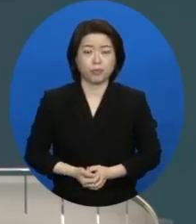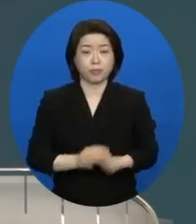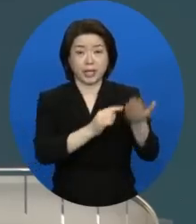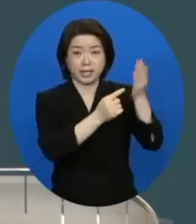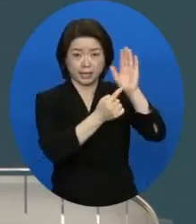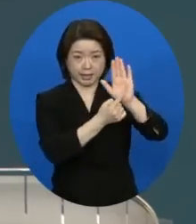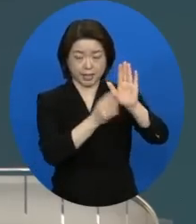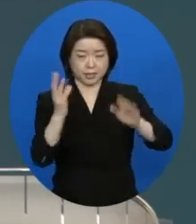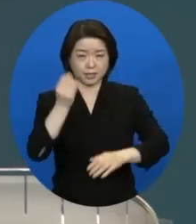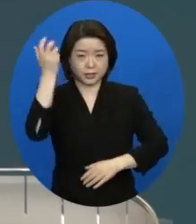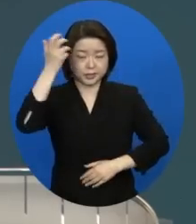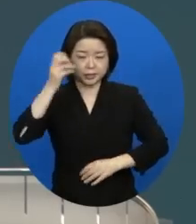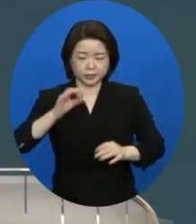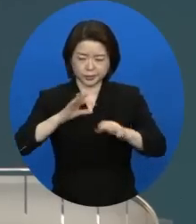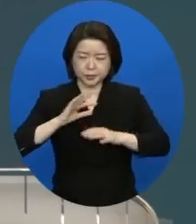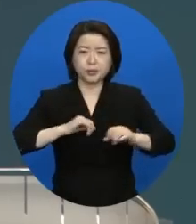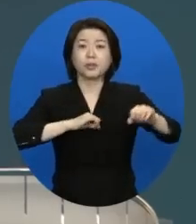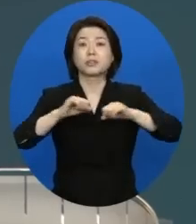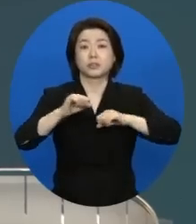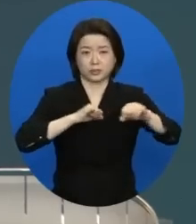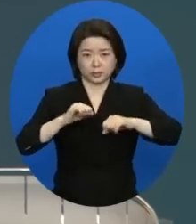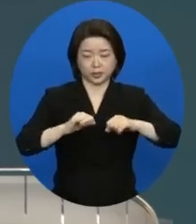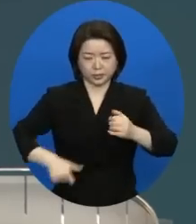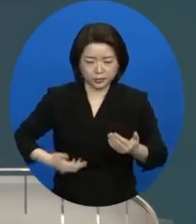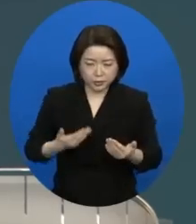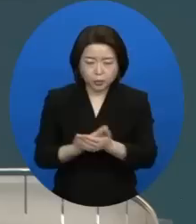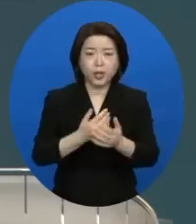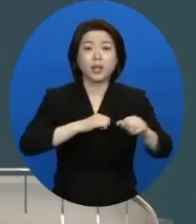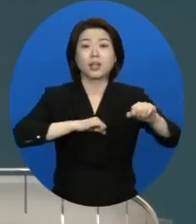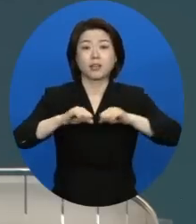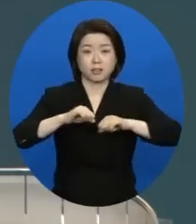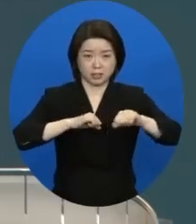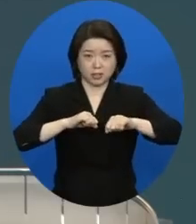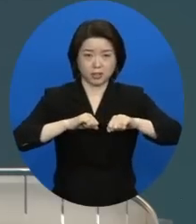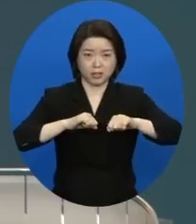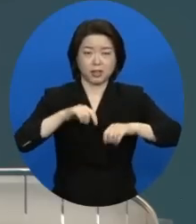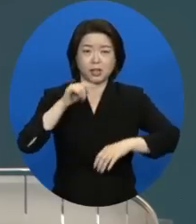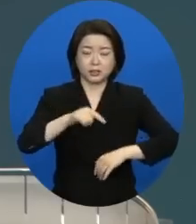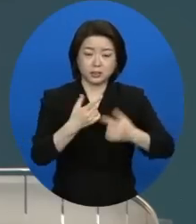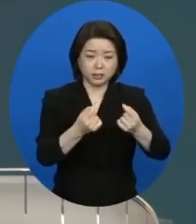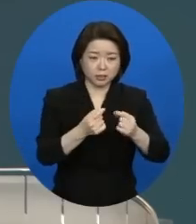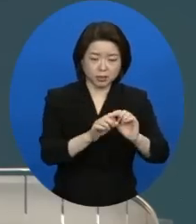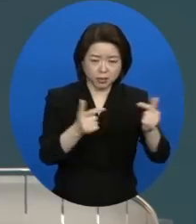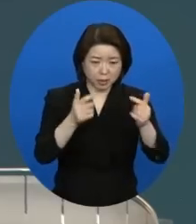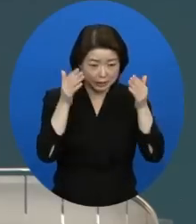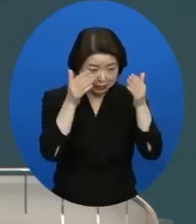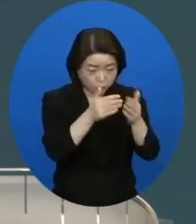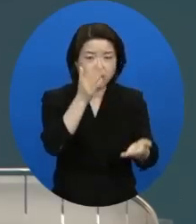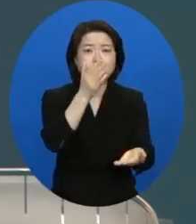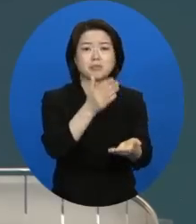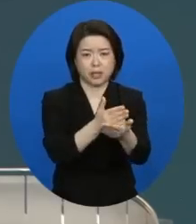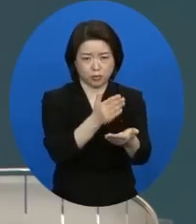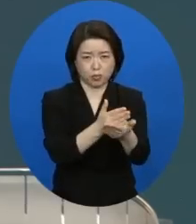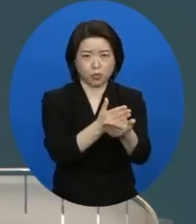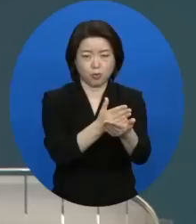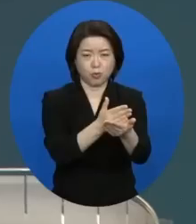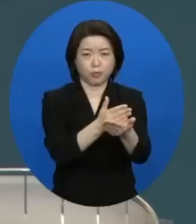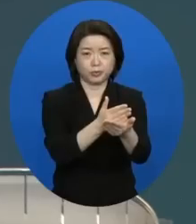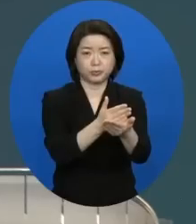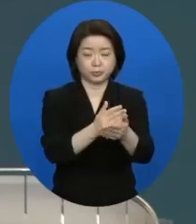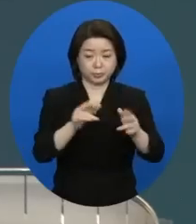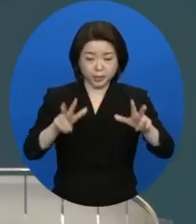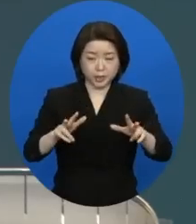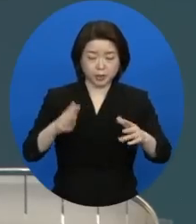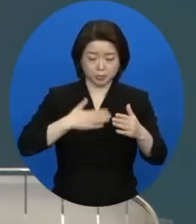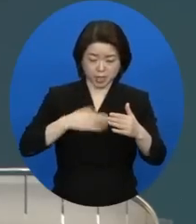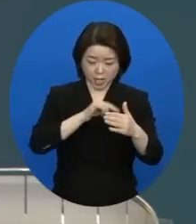나타나는 성령의 놀라우신 역사, 회개의 역사, 그런 것들만 주목하지 말고 지금